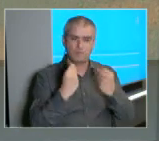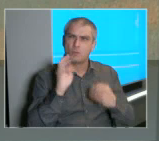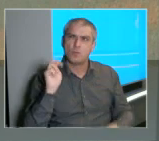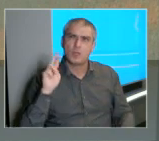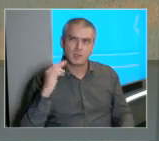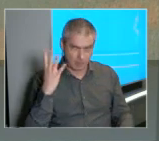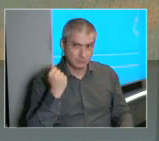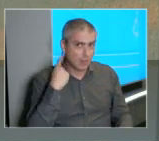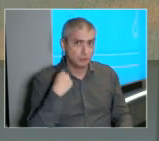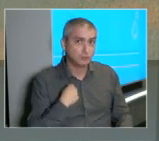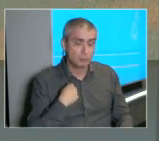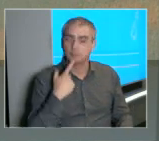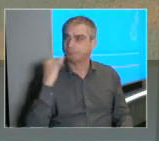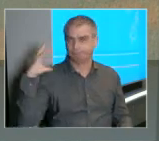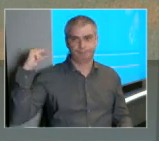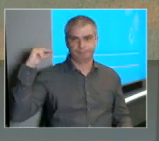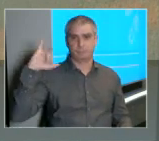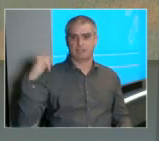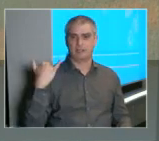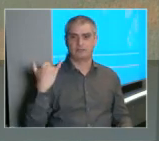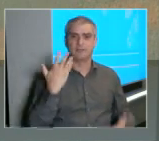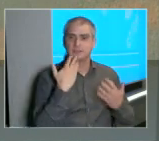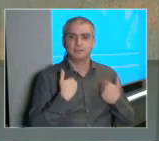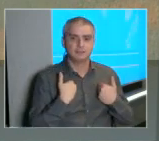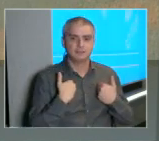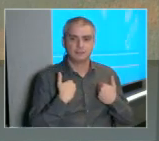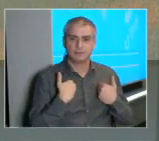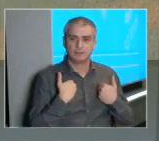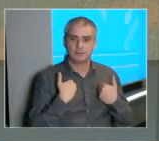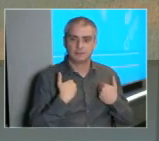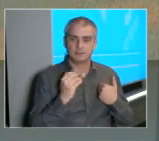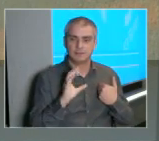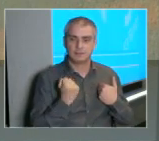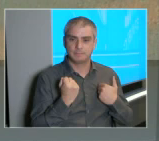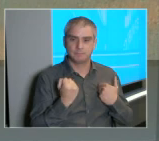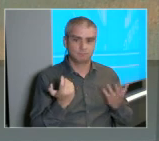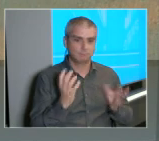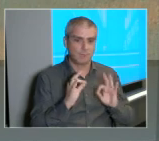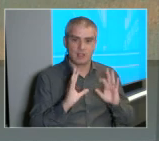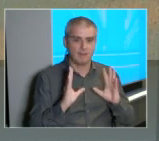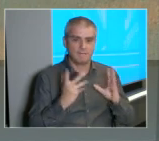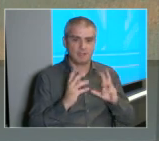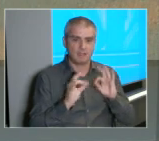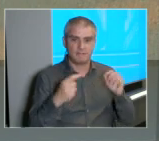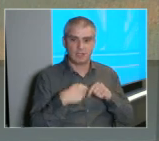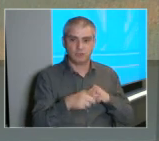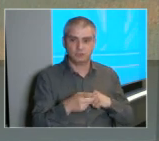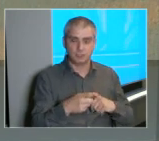מוריה, את מצליחה לשמוע אותי? כן. ספרי לנו קודם כל, אם בכלל ואיך נפתחת השנה